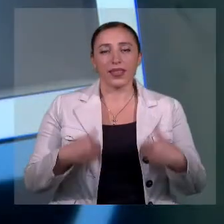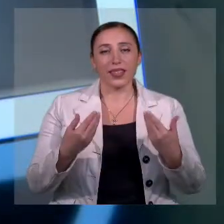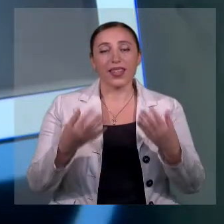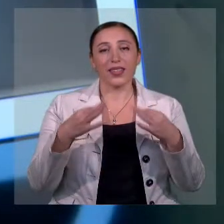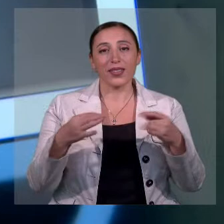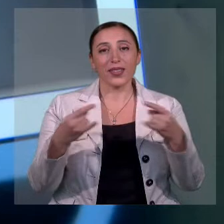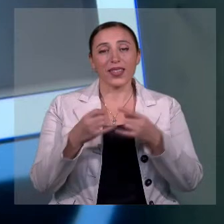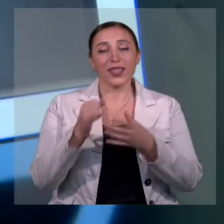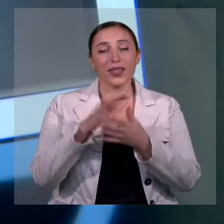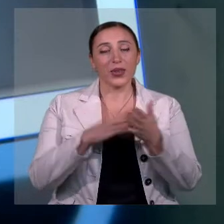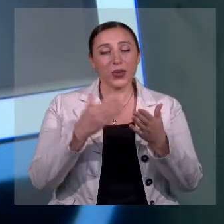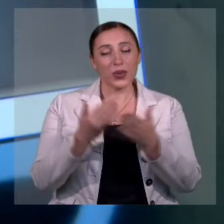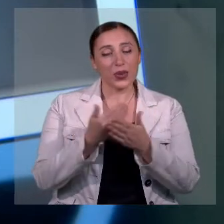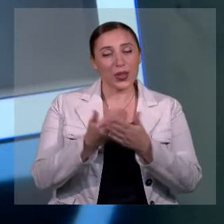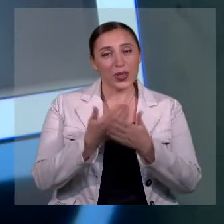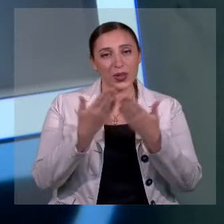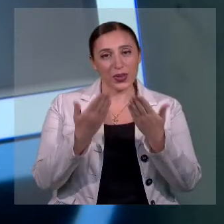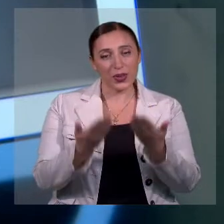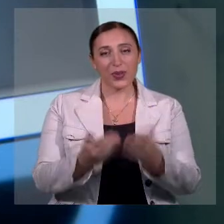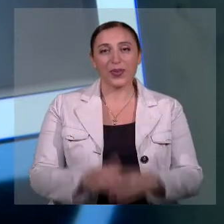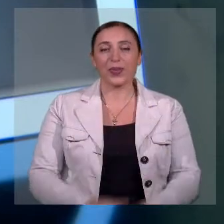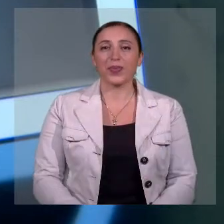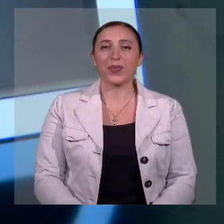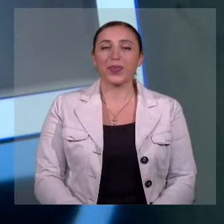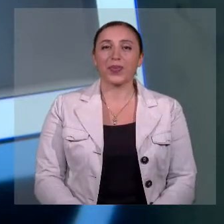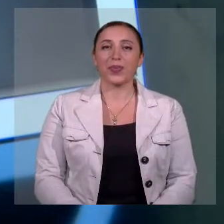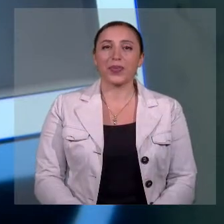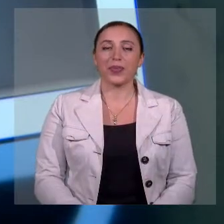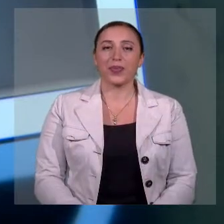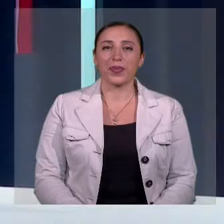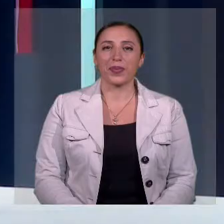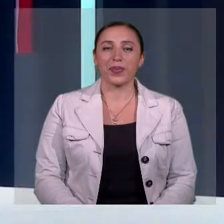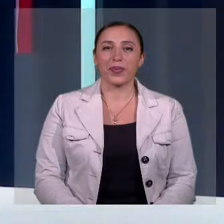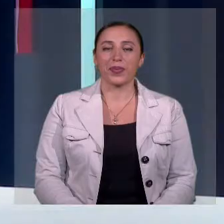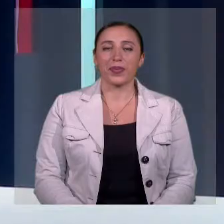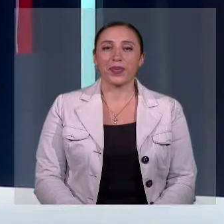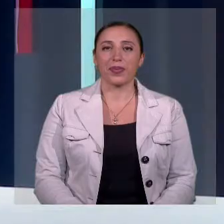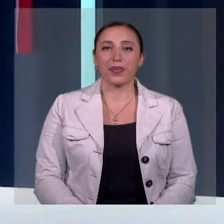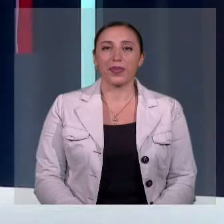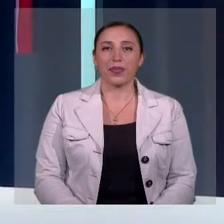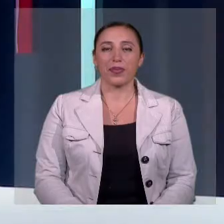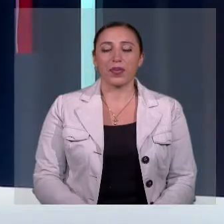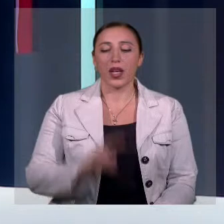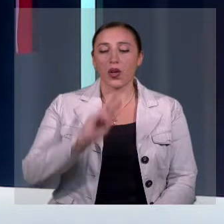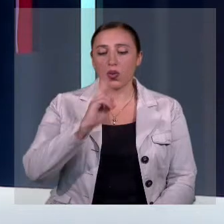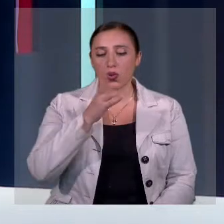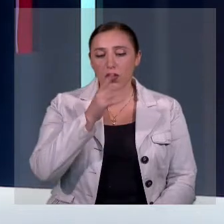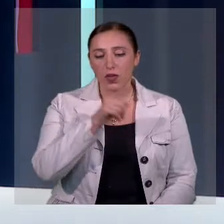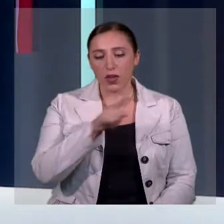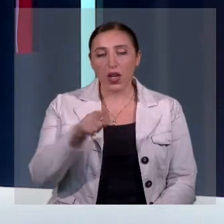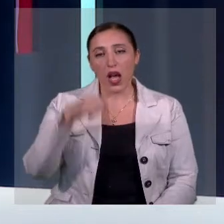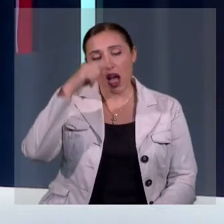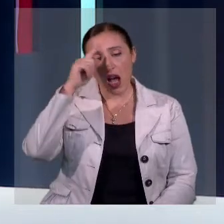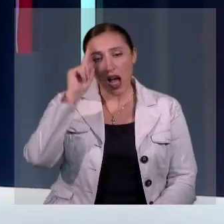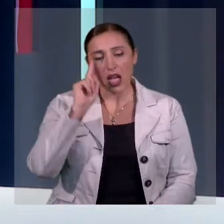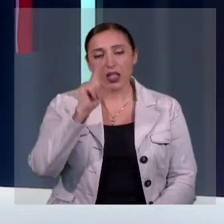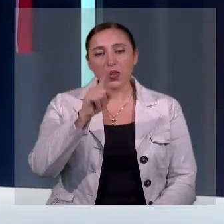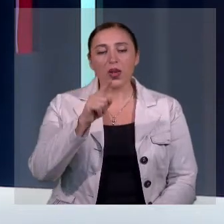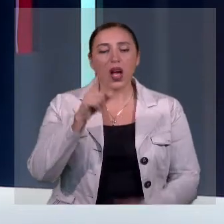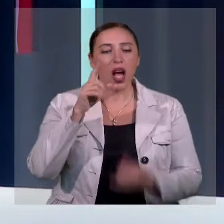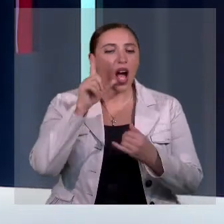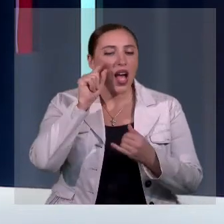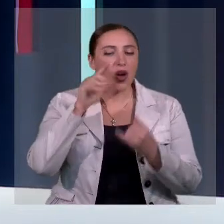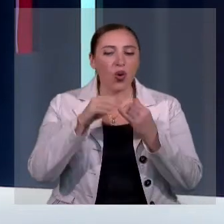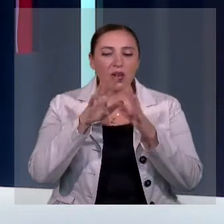Բարի երեք ու Ազատություն TV-ի ուղիղ եթերը լուրերի թողարկումն է շարունակում։ Վերջին երկու տարում Ադրբեջանի վերահսկողության տակ